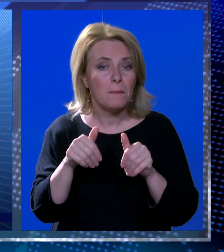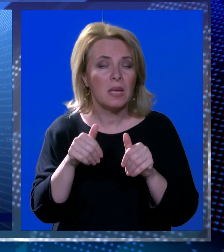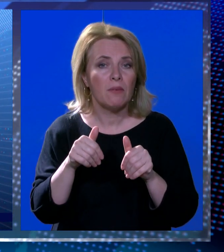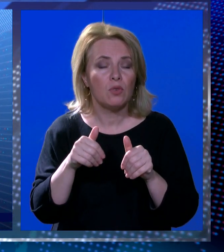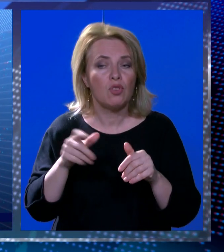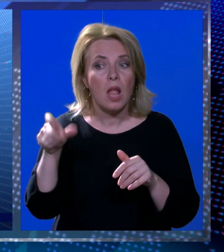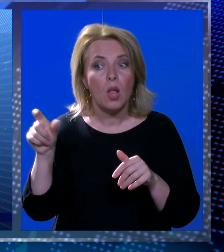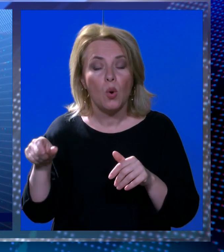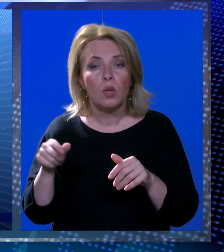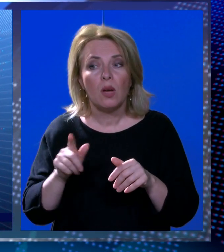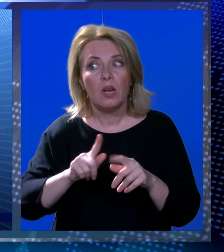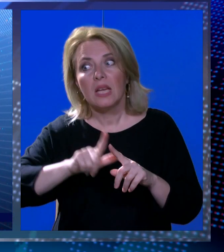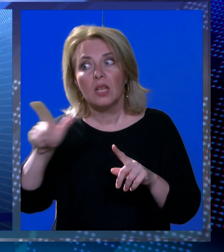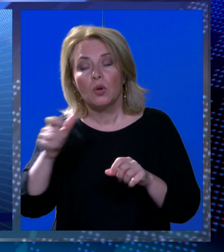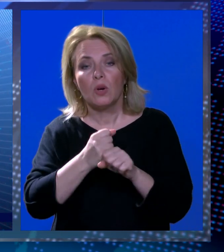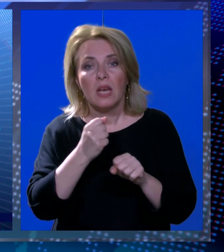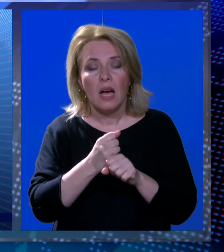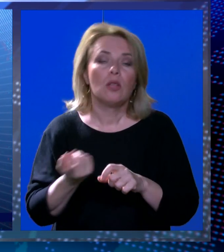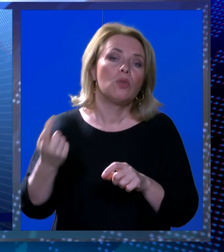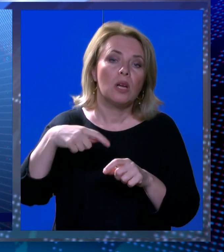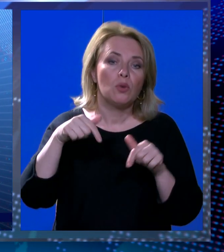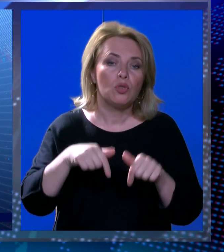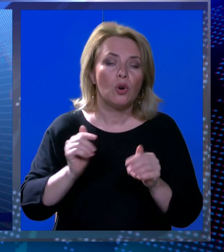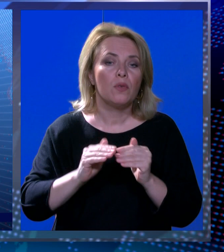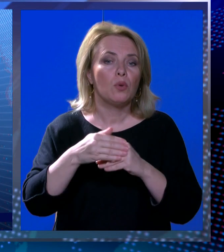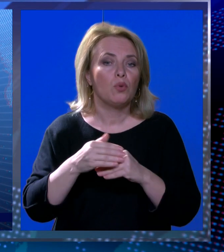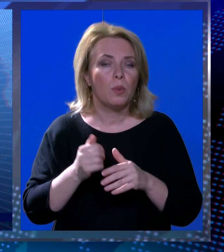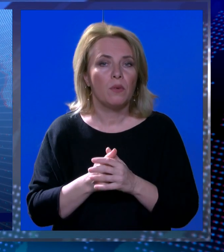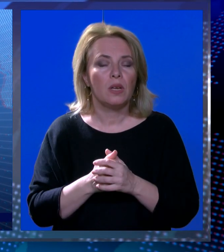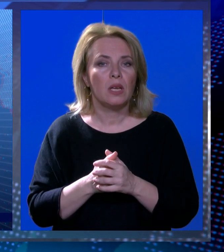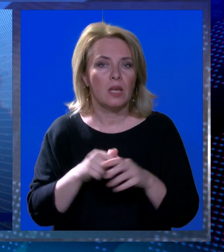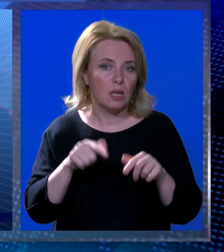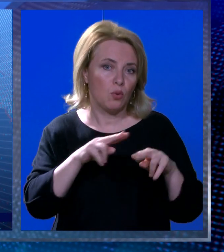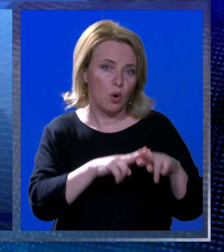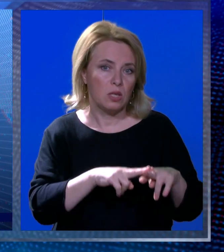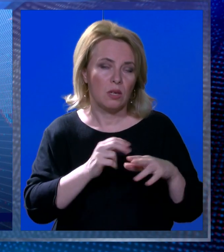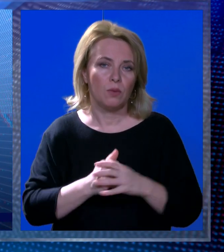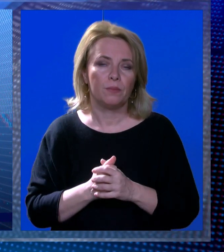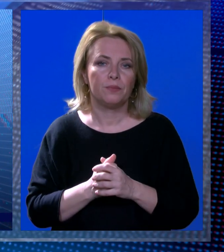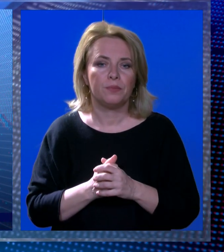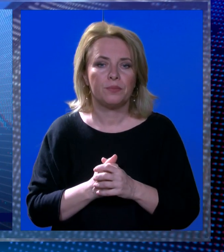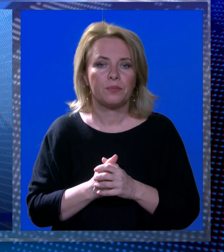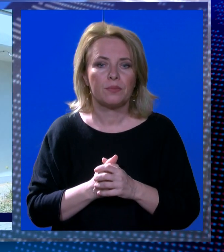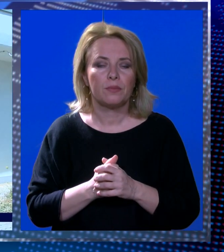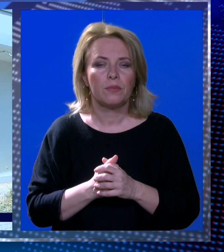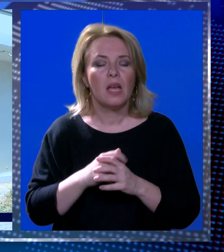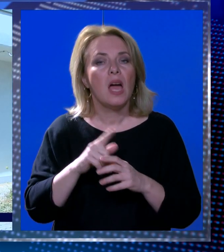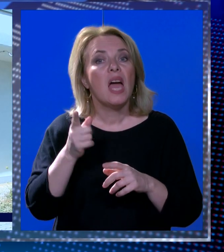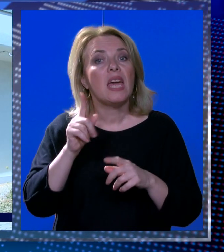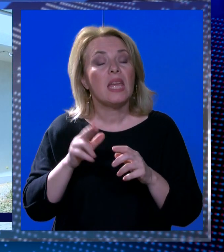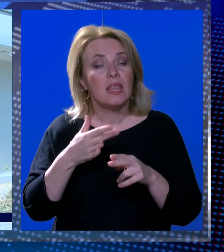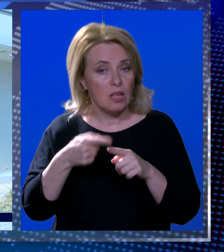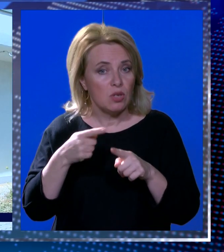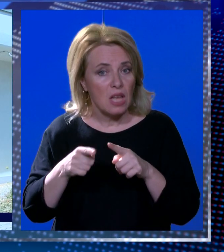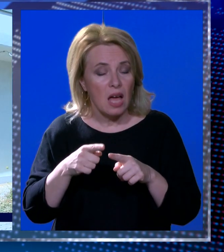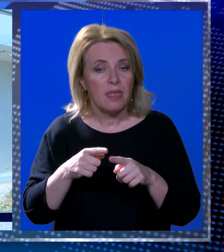pokušamo privući nekoga već, dakle ljude koji možda rade neke druge da dođu u Dubrovnik i da tu ostanu.